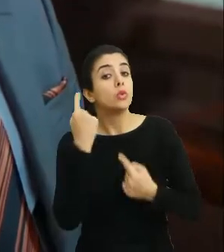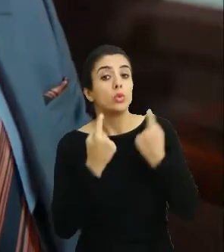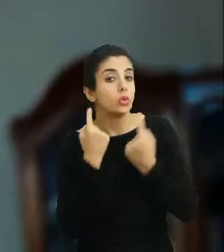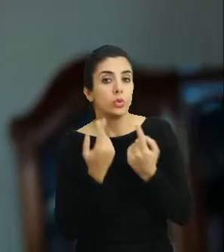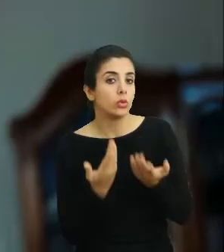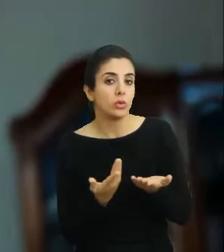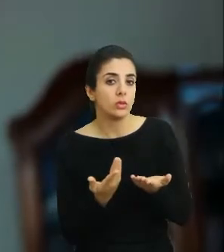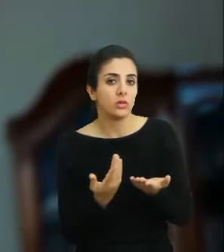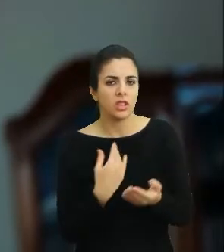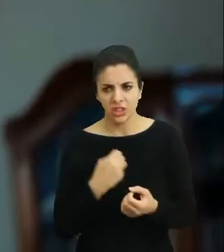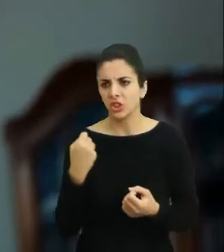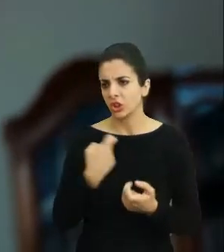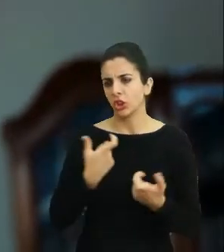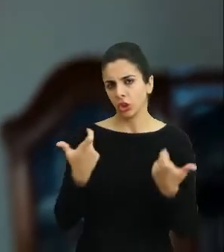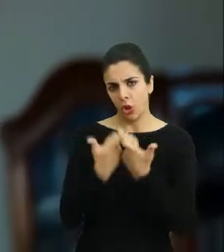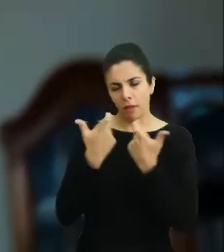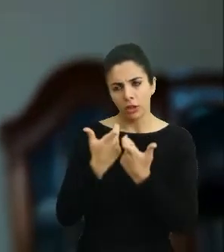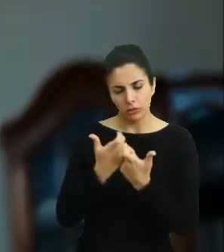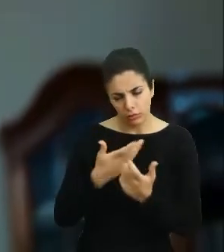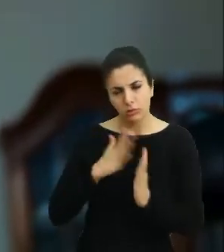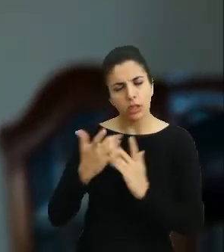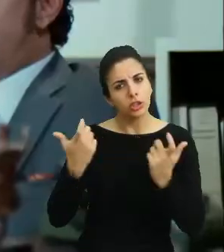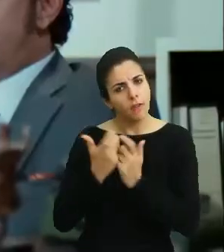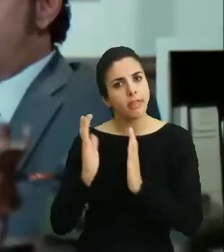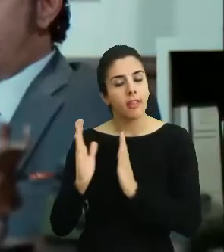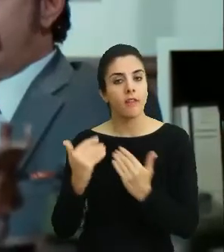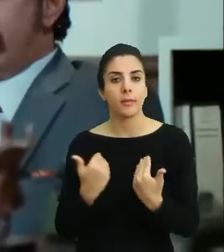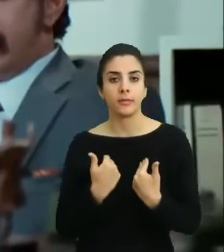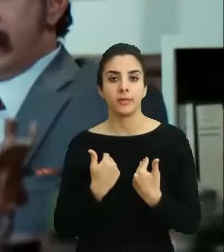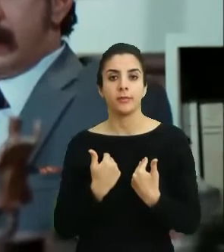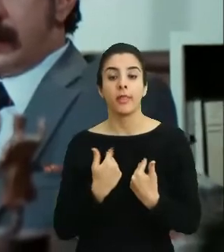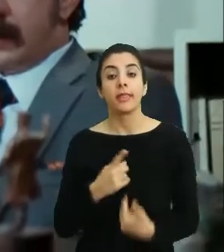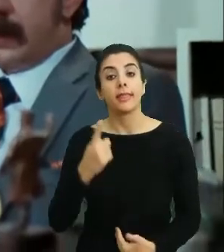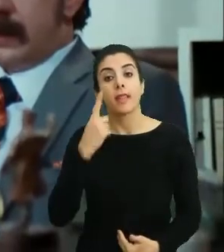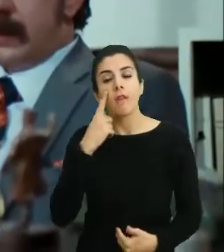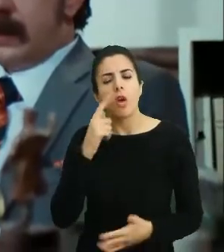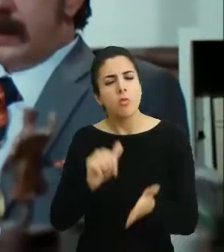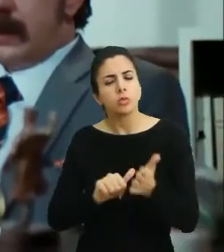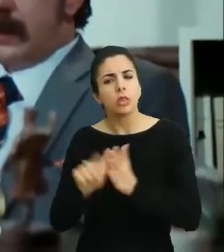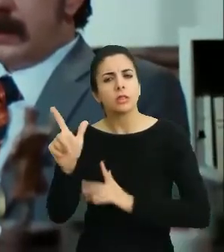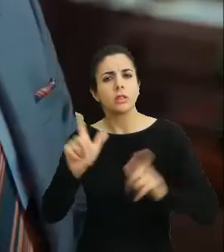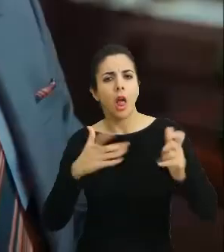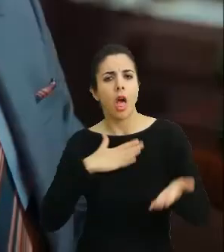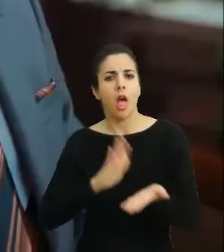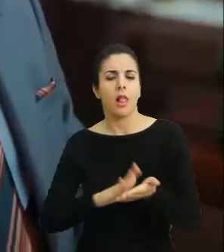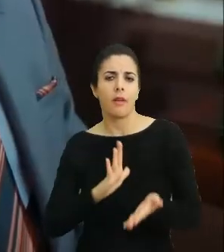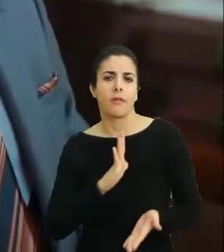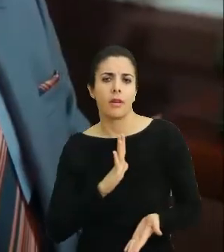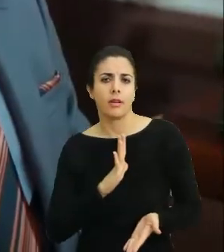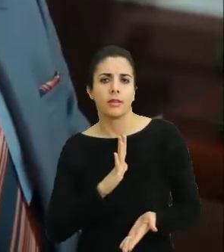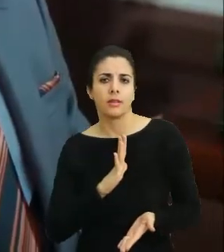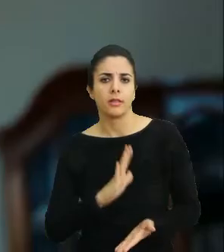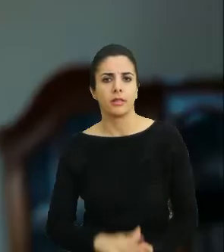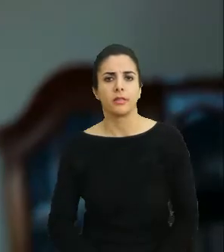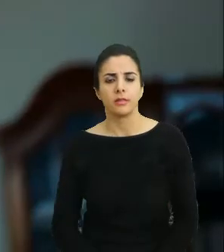düşünüyorsunuz? Savaşacağım. Sonuna kadar savaşacağım. Devletin bütün silahları bende. Adnan panikleyerek